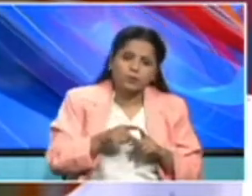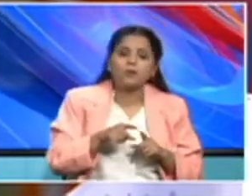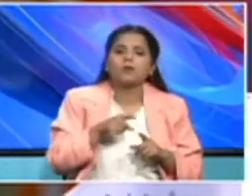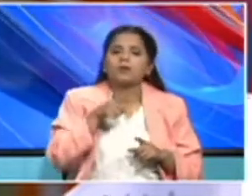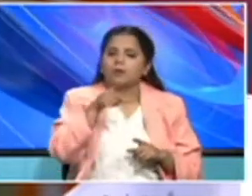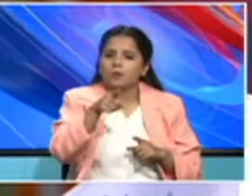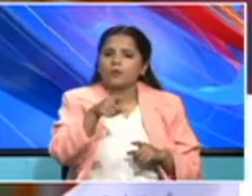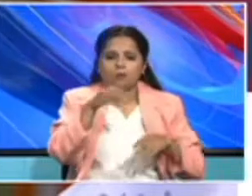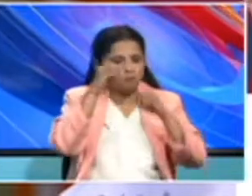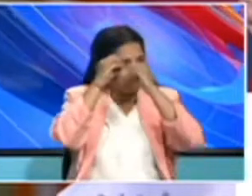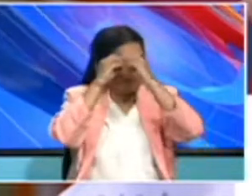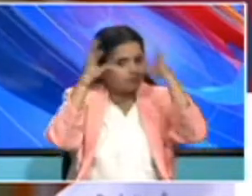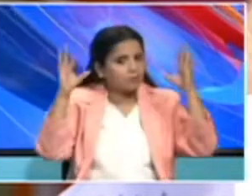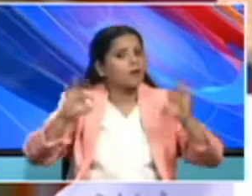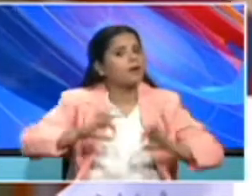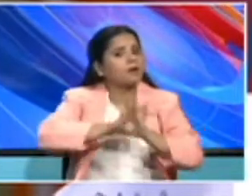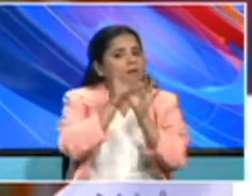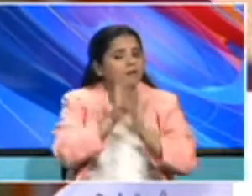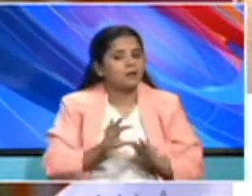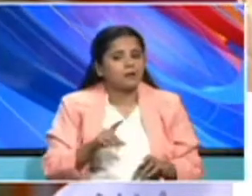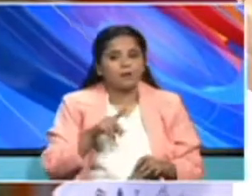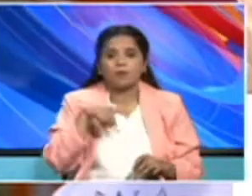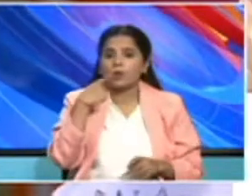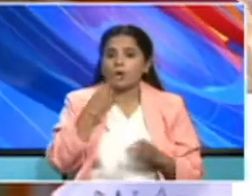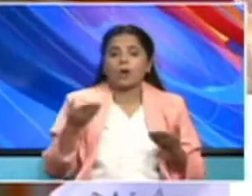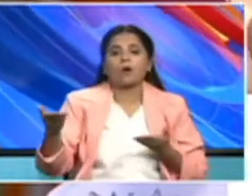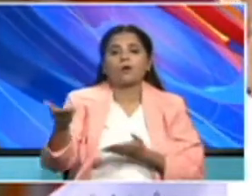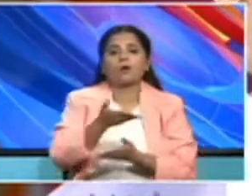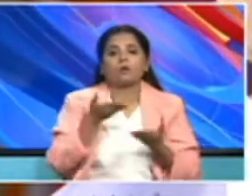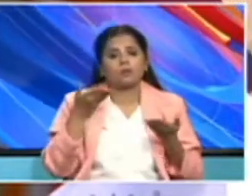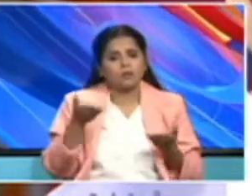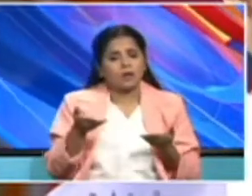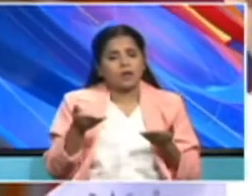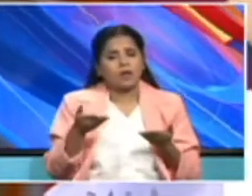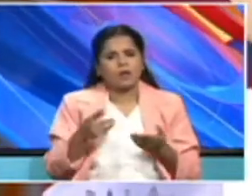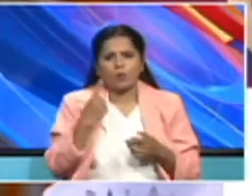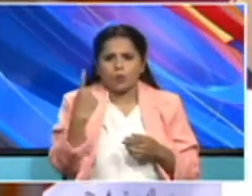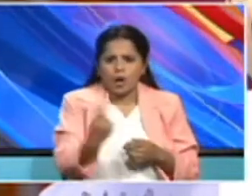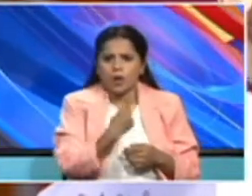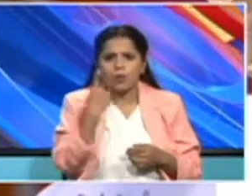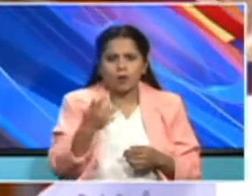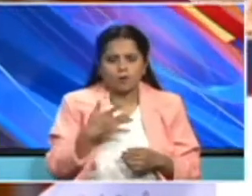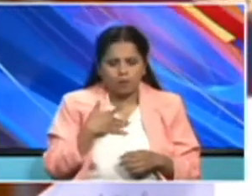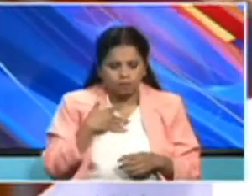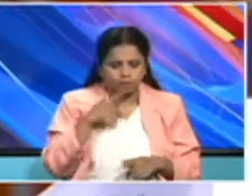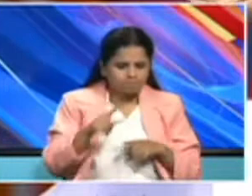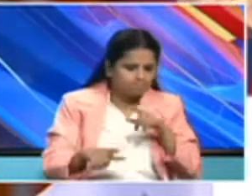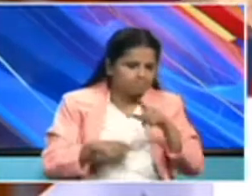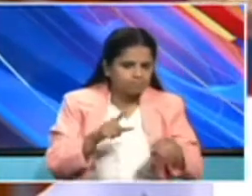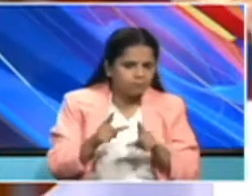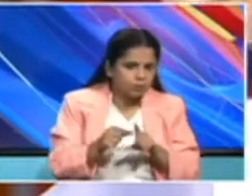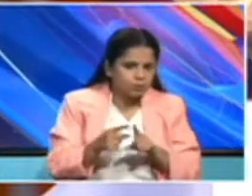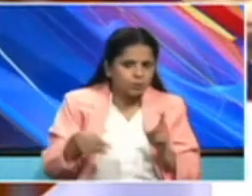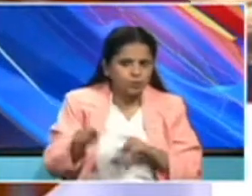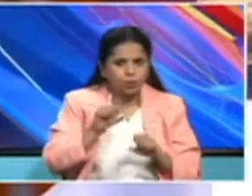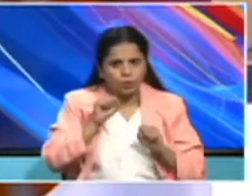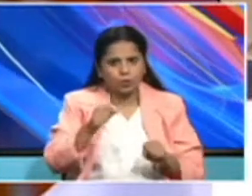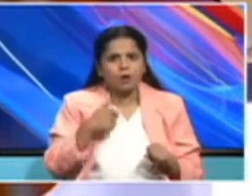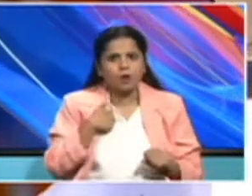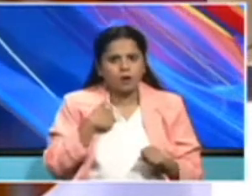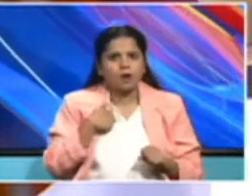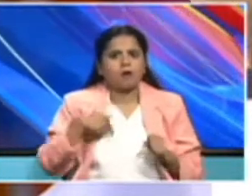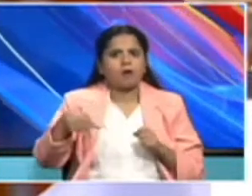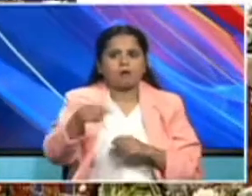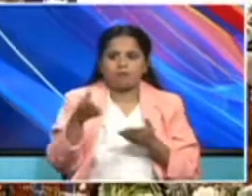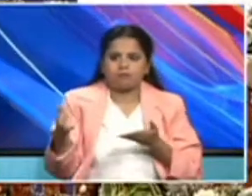करके चलिए कि जीत खुद एक एक कदम आपकी ओर बढ़ रही